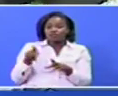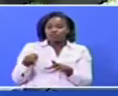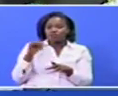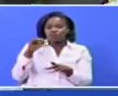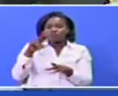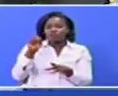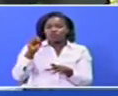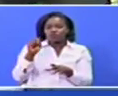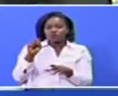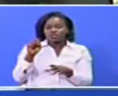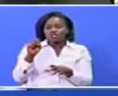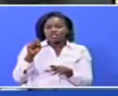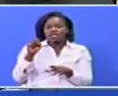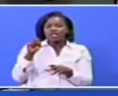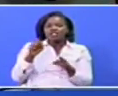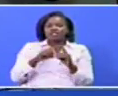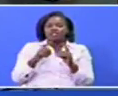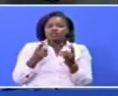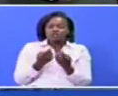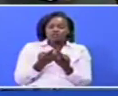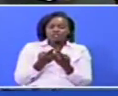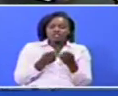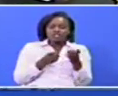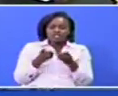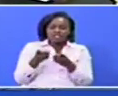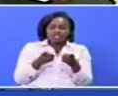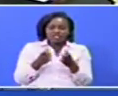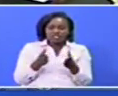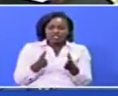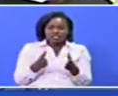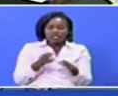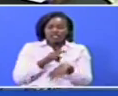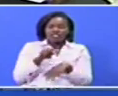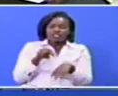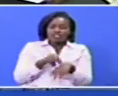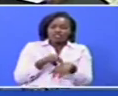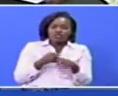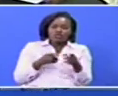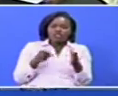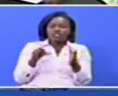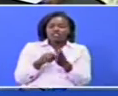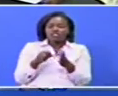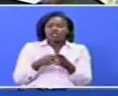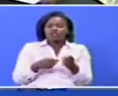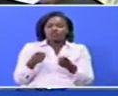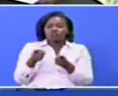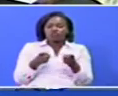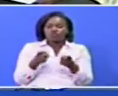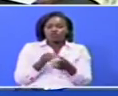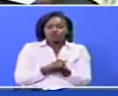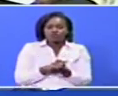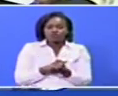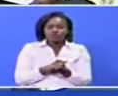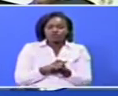kile kitengo ambacho kinashuhusika na majanga hapa nchini Kenya, yani National Disaster Management. Karibu sana katika studio zetu. Asante,